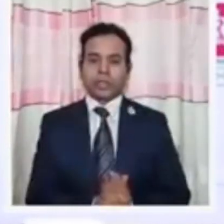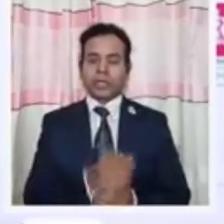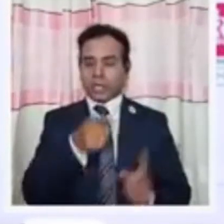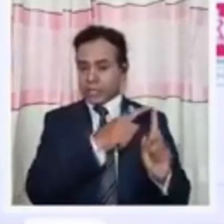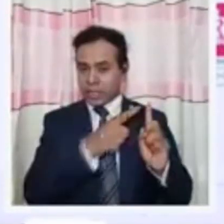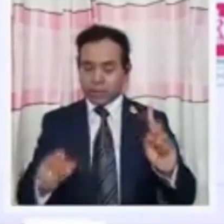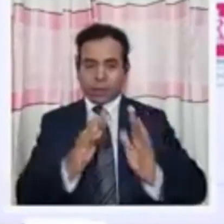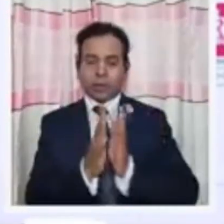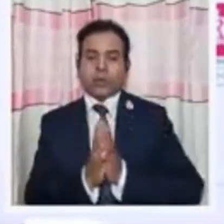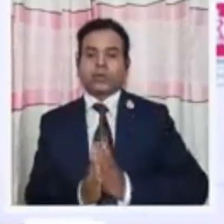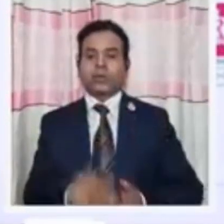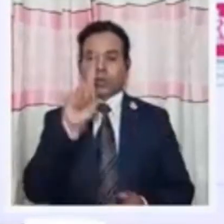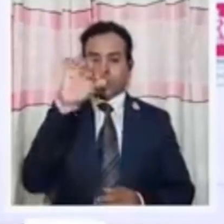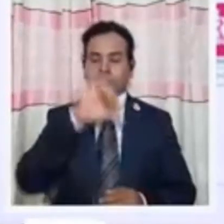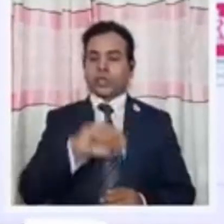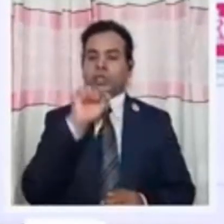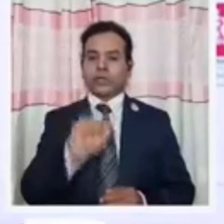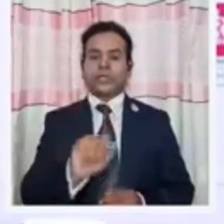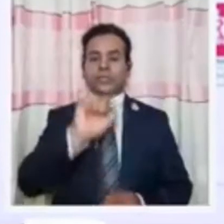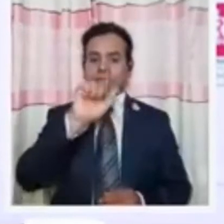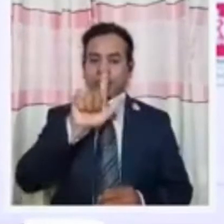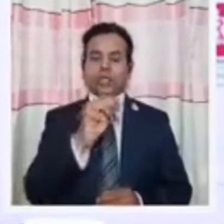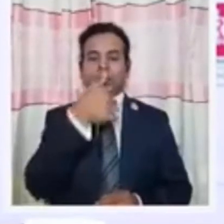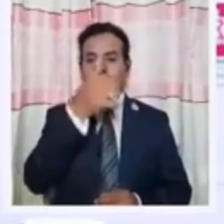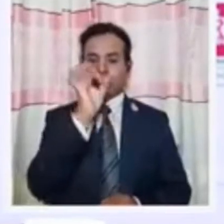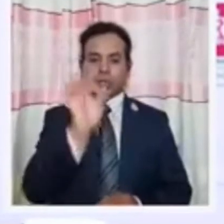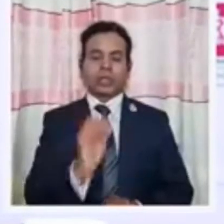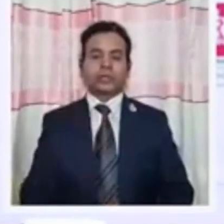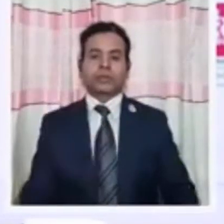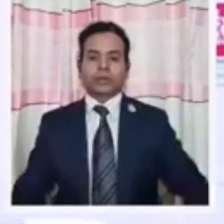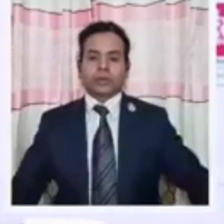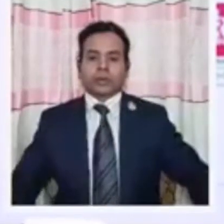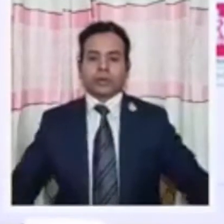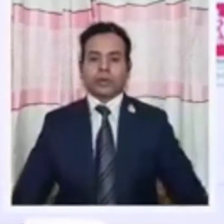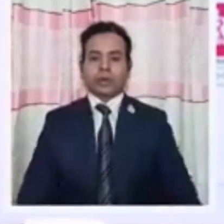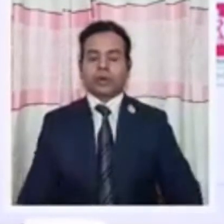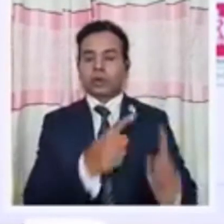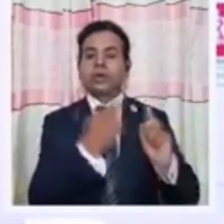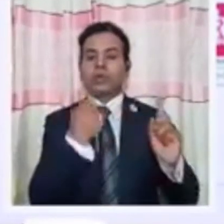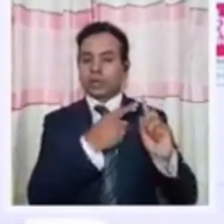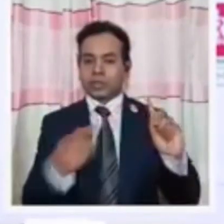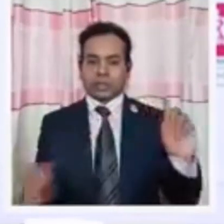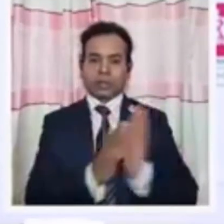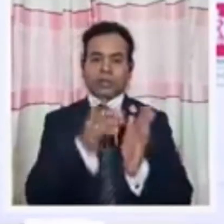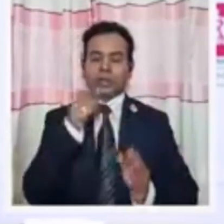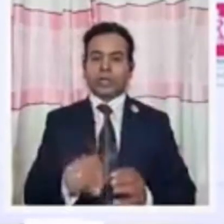196,323 জন। 24 ঘন্টা শনাক্তের হার 21.20% এবং এ পর্যন্ত শনাক্তের হার